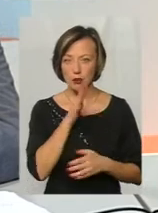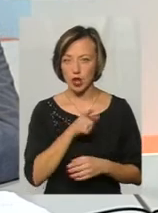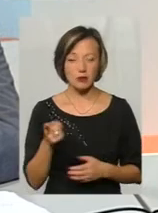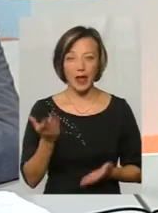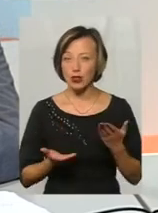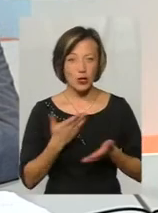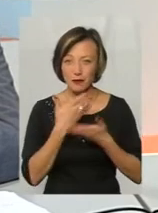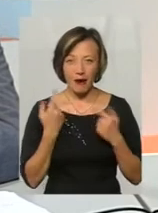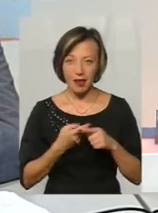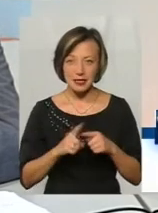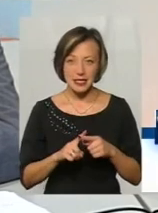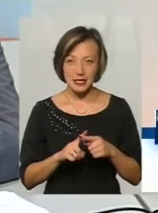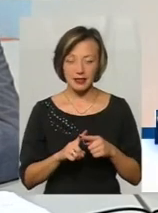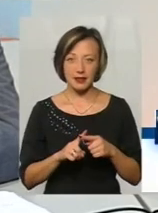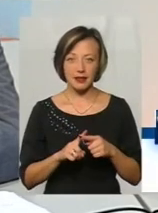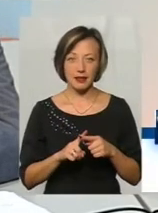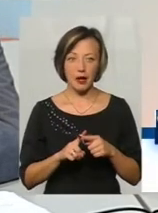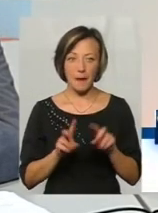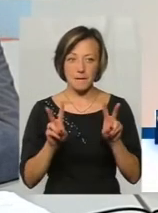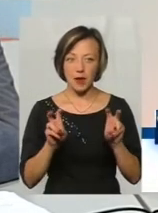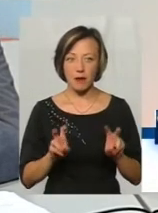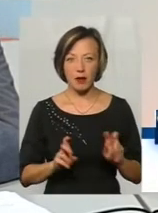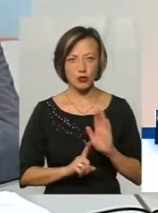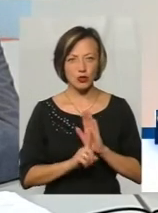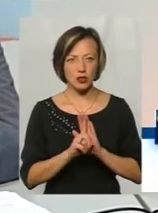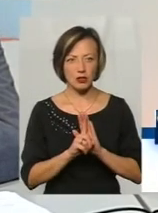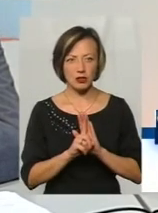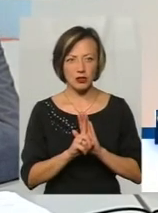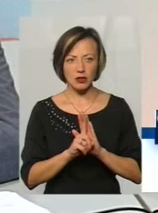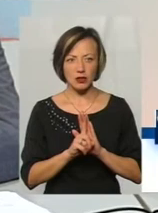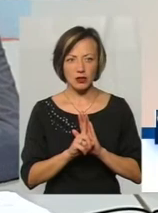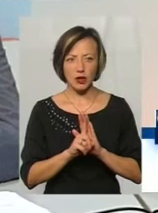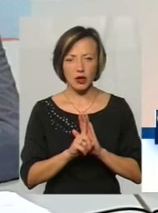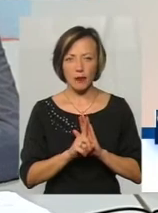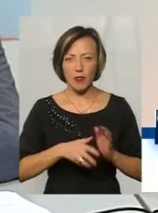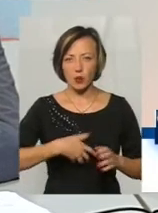немає цих препаратів, от я починаю доставати шлунка з тварин,